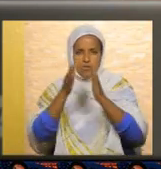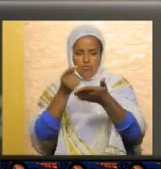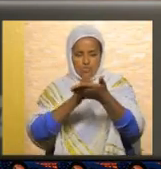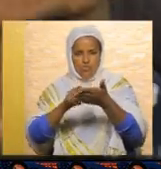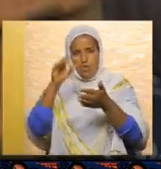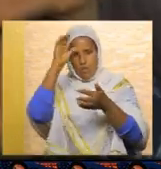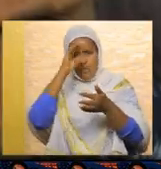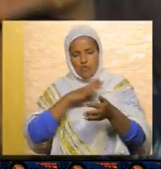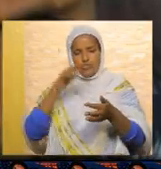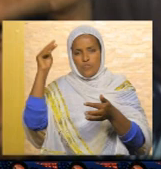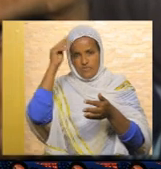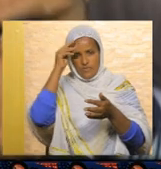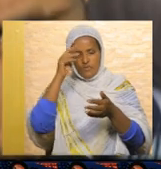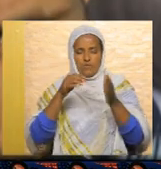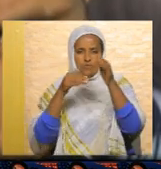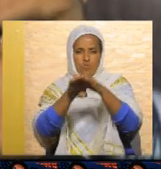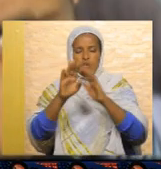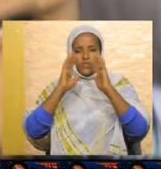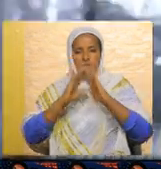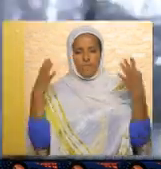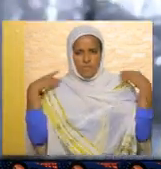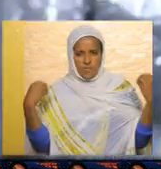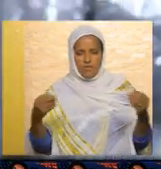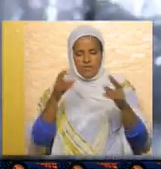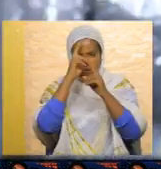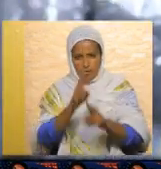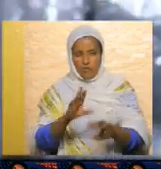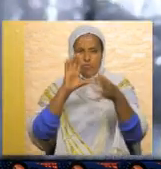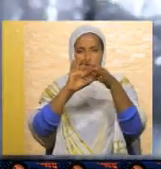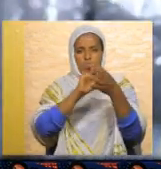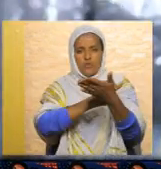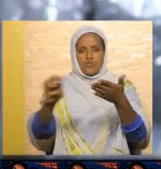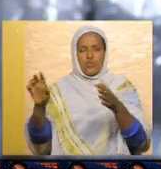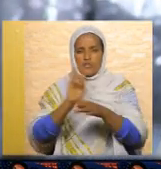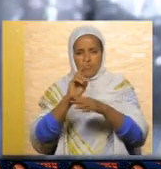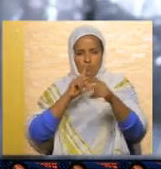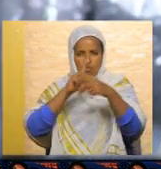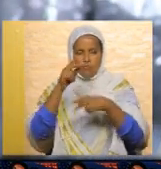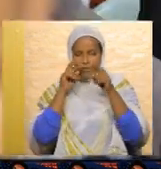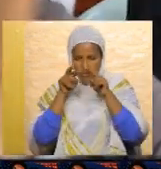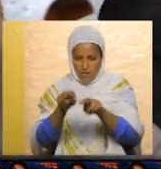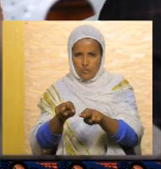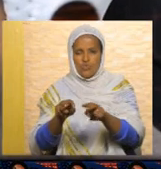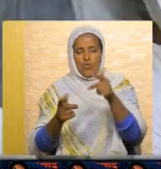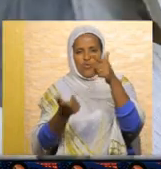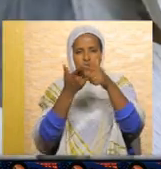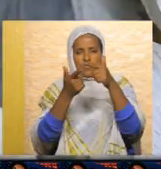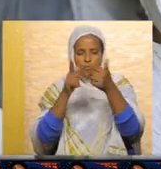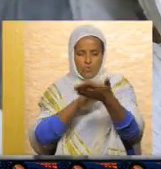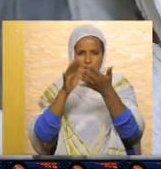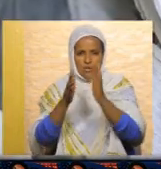ሚና የሚል ጥናታዊ ጽሑፍ ደግሞ በአቶ መስፍን መሰለ ቀርቧል። ሰላም ጤና ይስጥልን የተከበራችሁ የማኅበረ ቅዱሳን የቴሌቪዥን